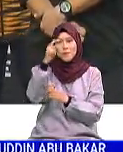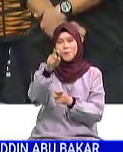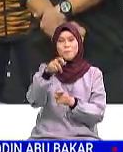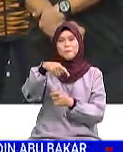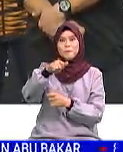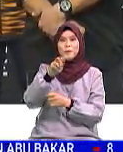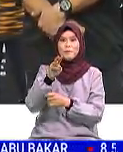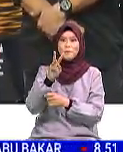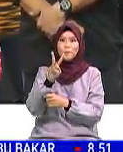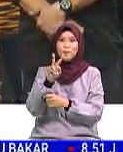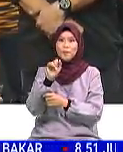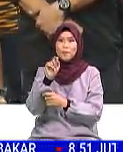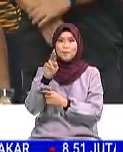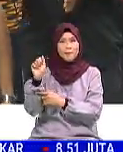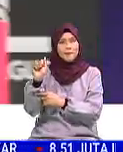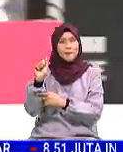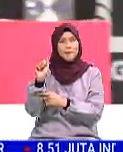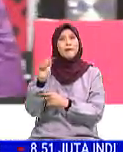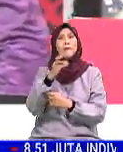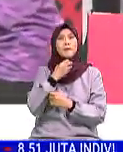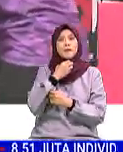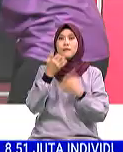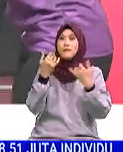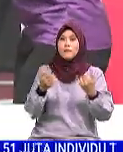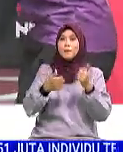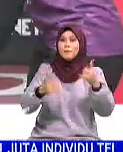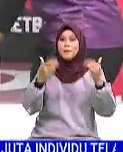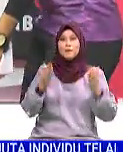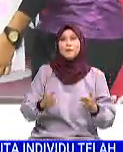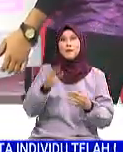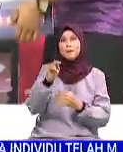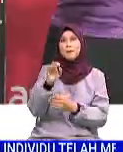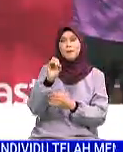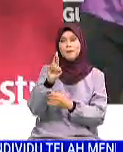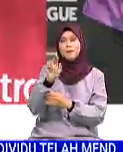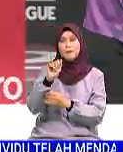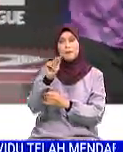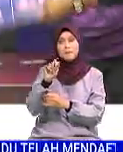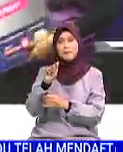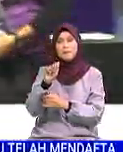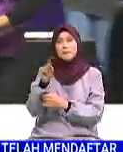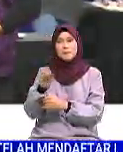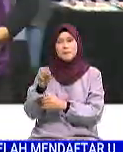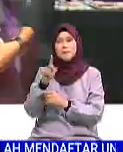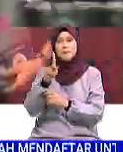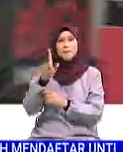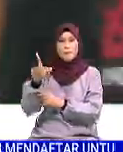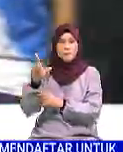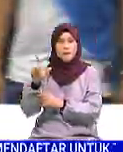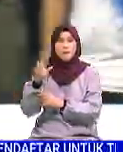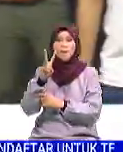Pavitra Devi dari pasukan Perak Phoenix. Pertahanan terbaik, Nur Syafazliana Muhammad Ali dari pasukan KL